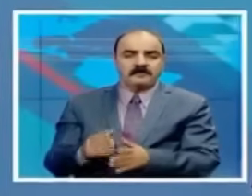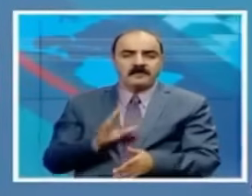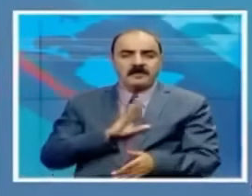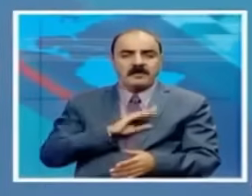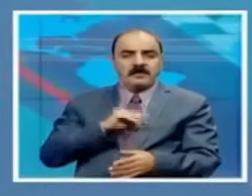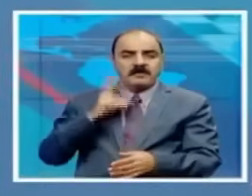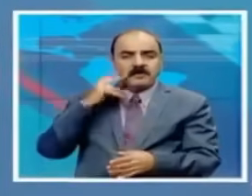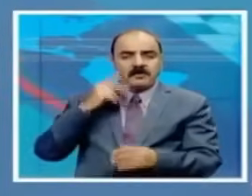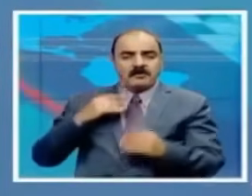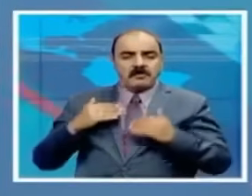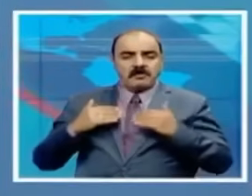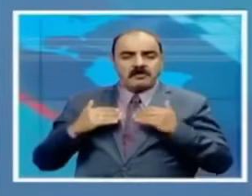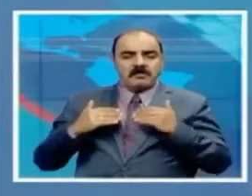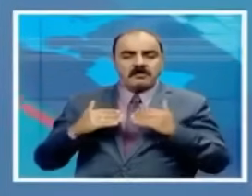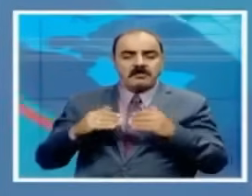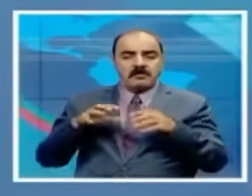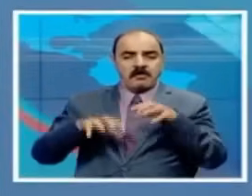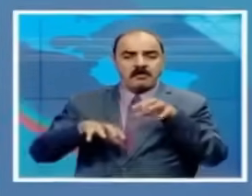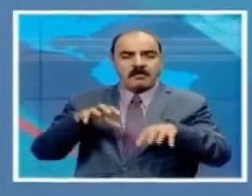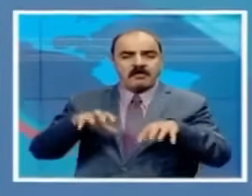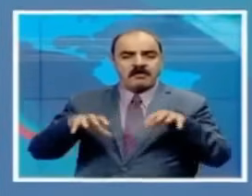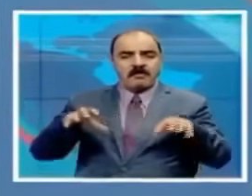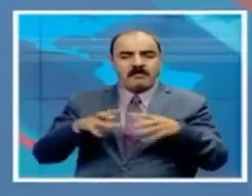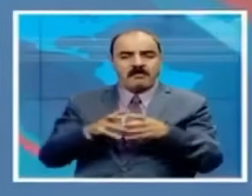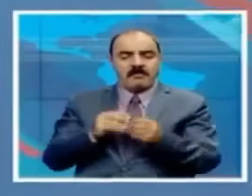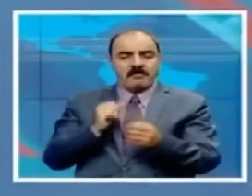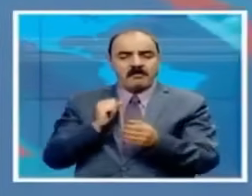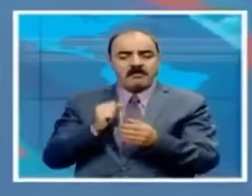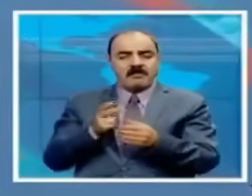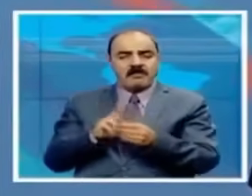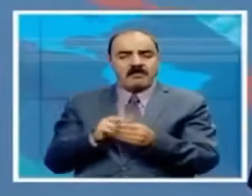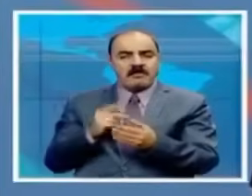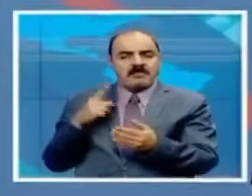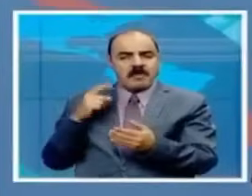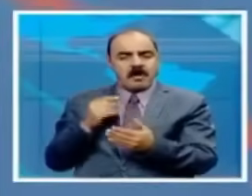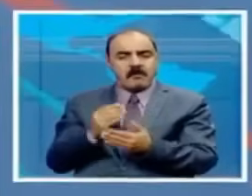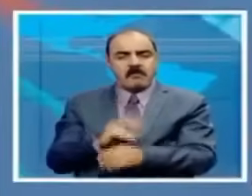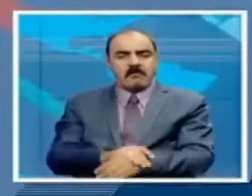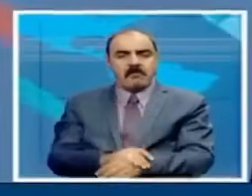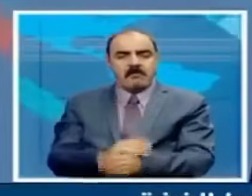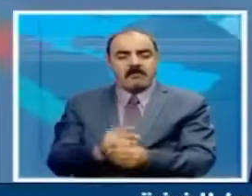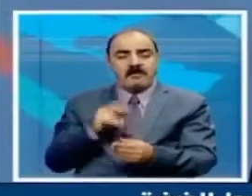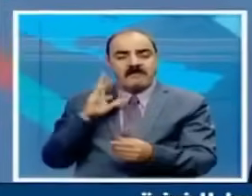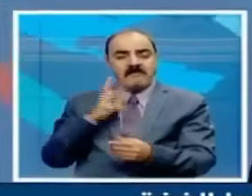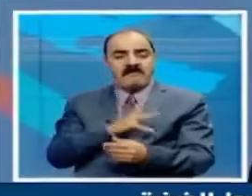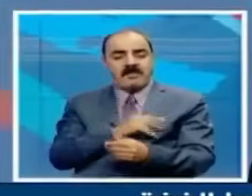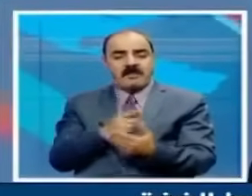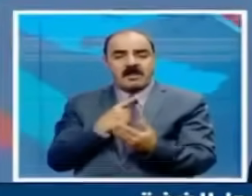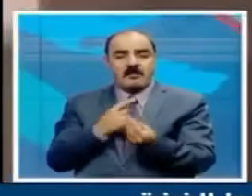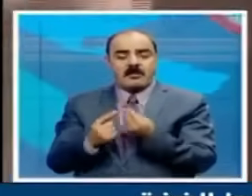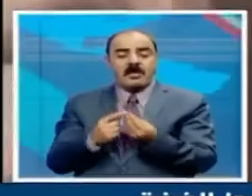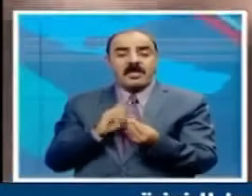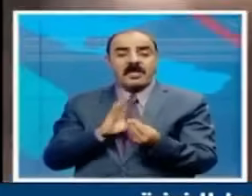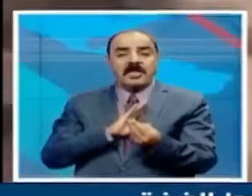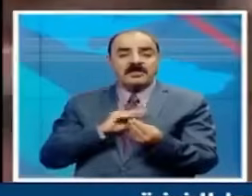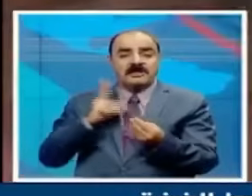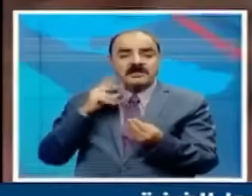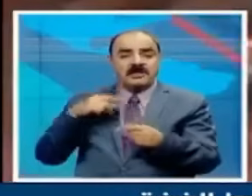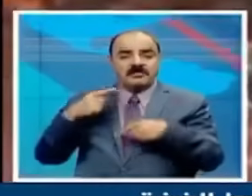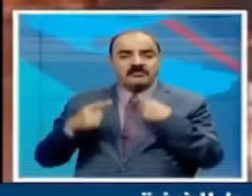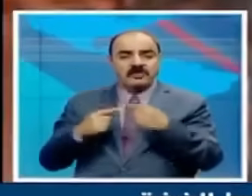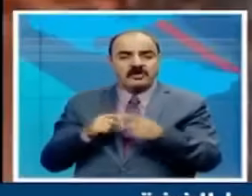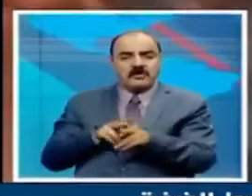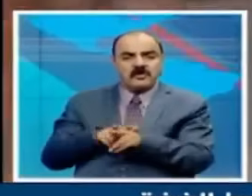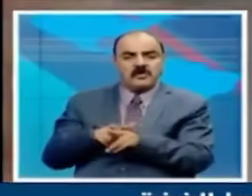اقتحمت قوات الاحتلال الإسرائيلي عدة مناطق وسط الضفة الغربية المحتلة، وأفادت مصادر فلسطينية بأن قوات